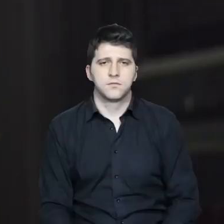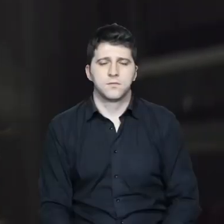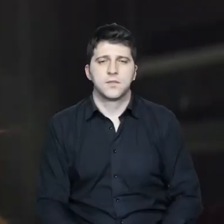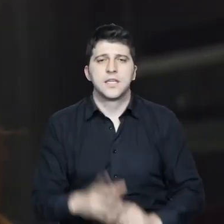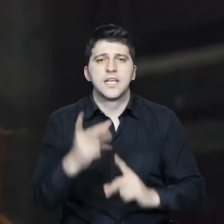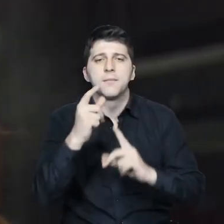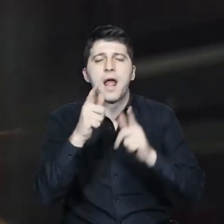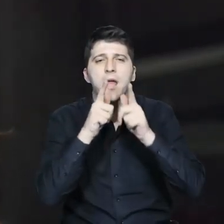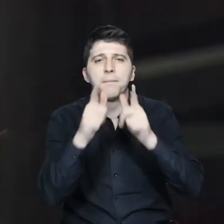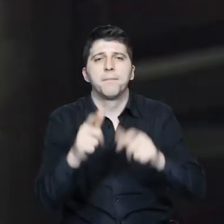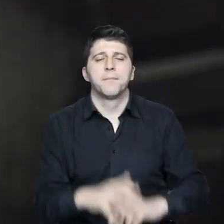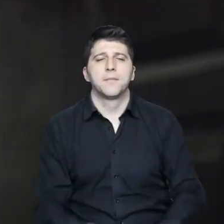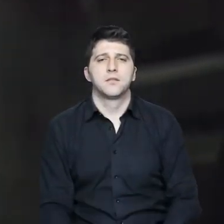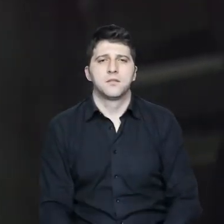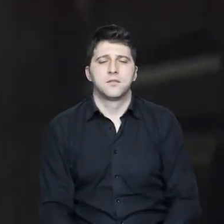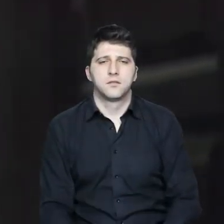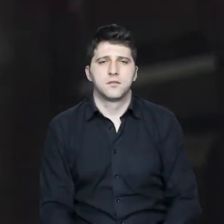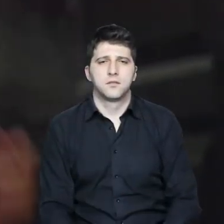İbrahim!